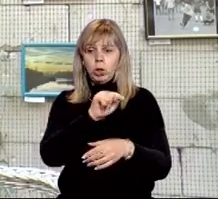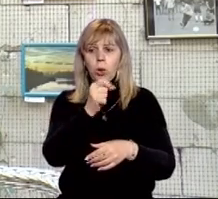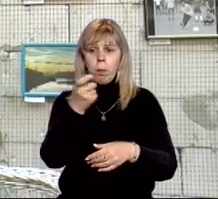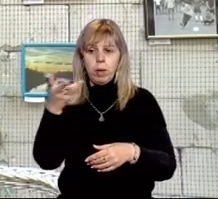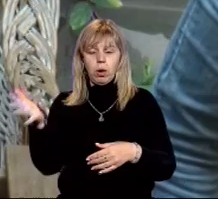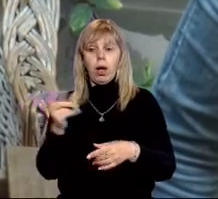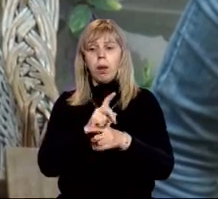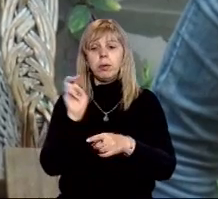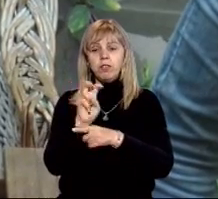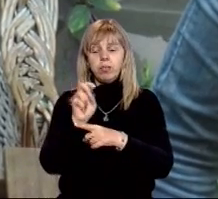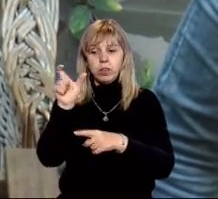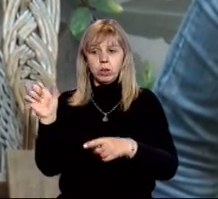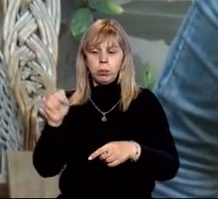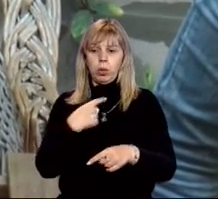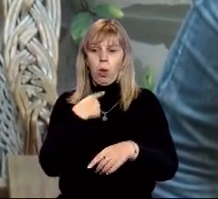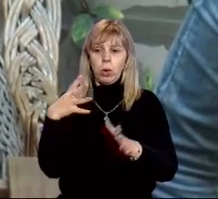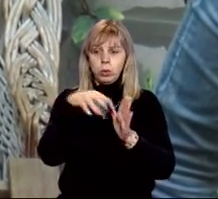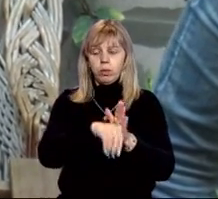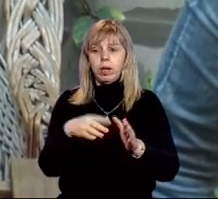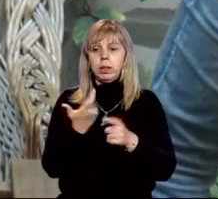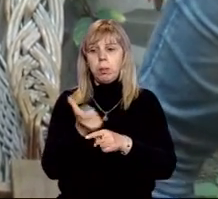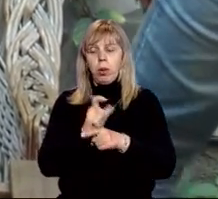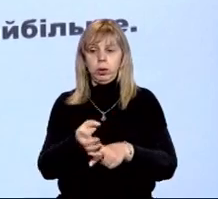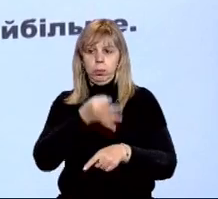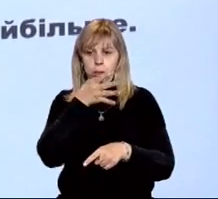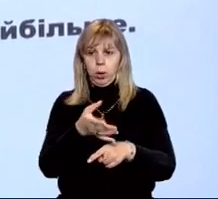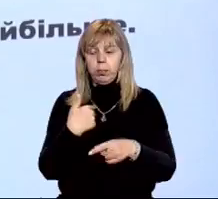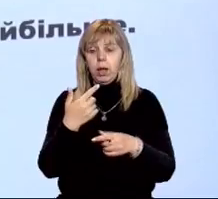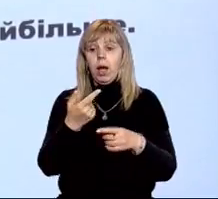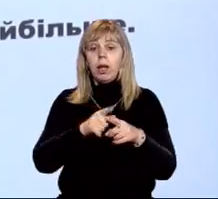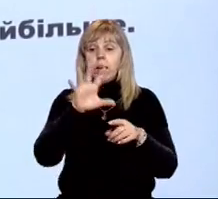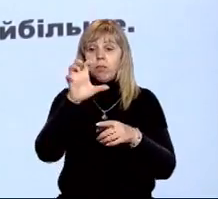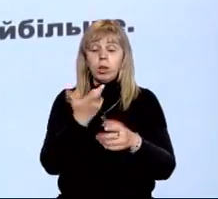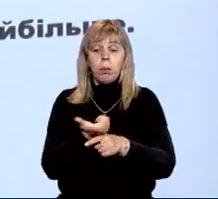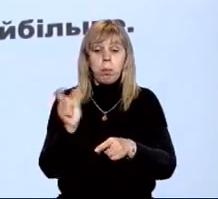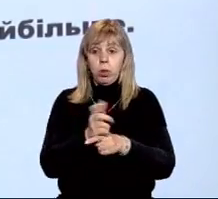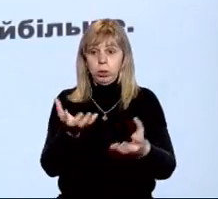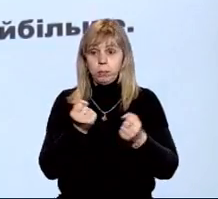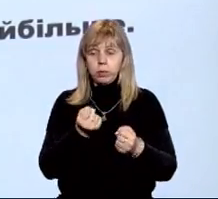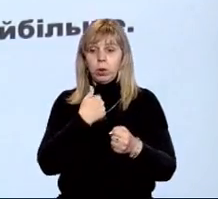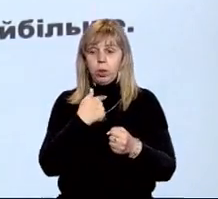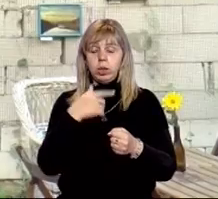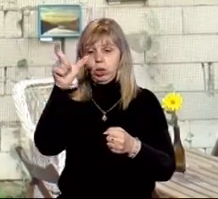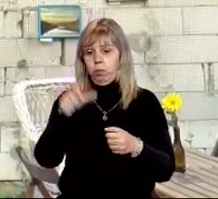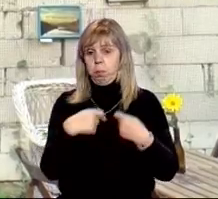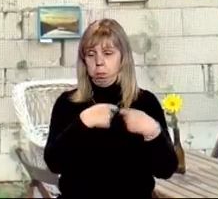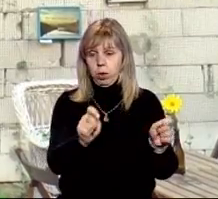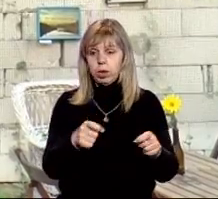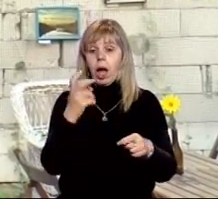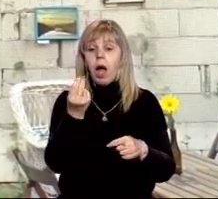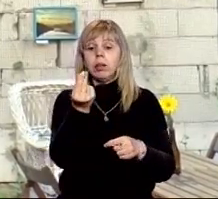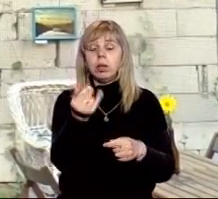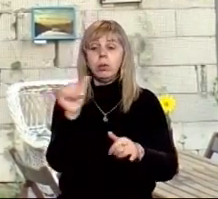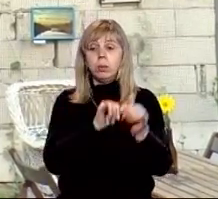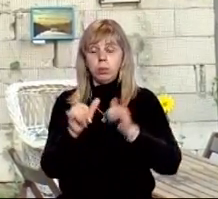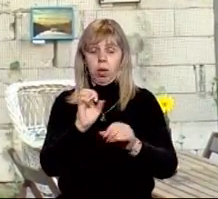аби відвідувачі могли проголосувати за ту, яка найбільше подобається. Світлину, яка набере найбільше голосів, автор продасть, а виручені гроші